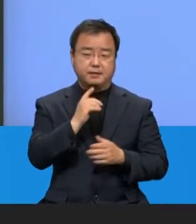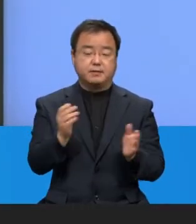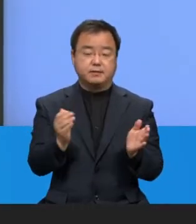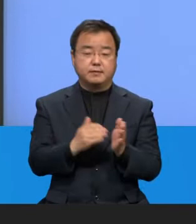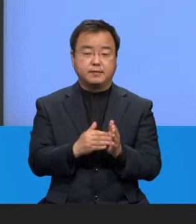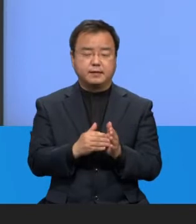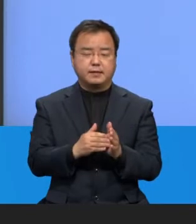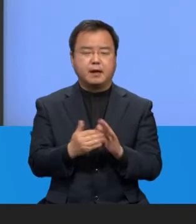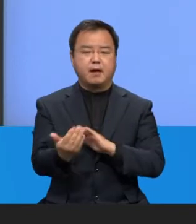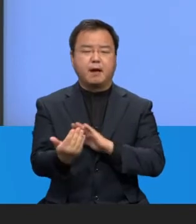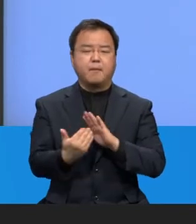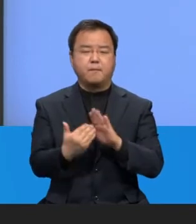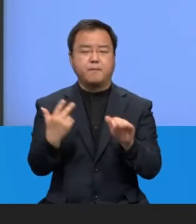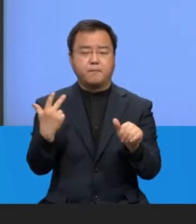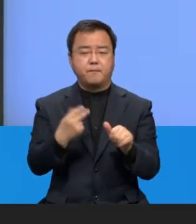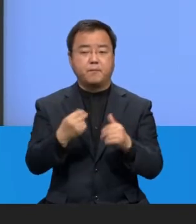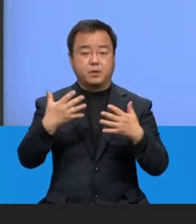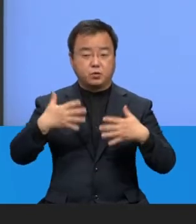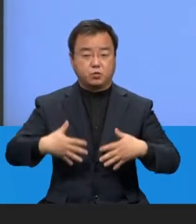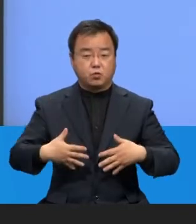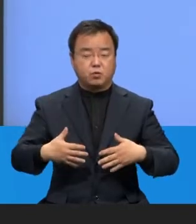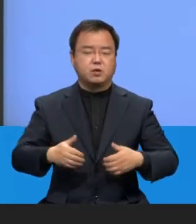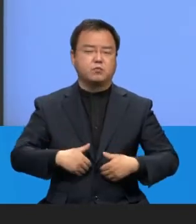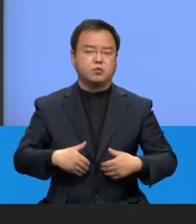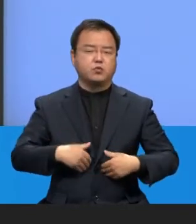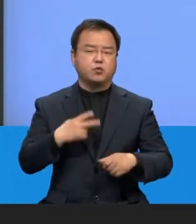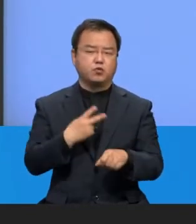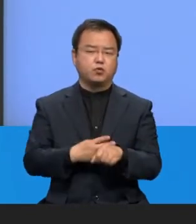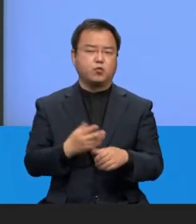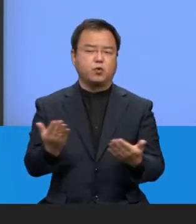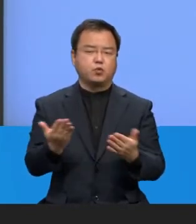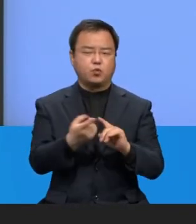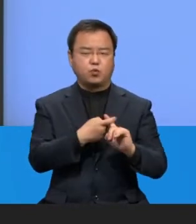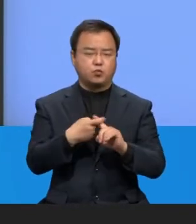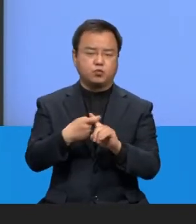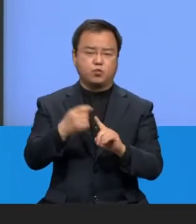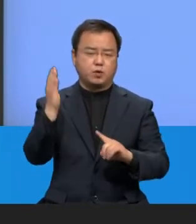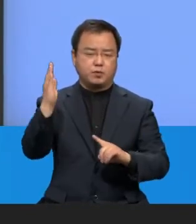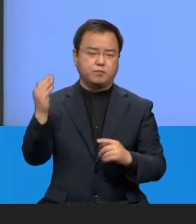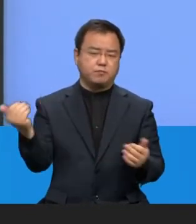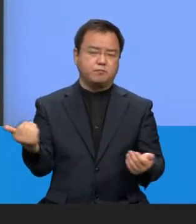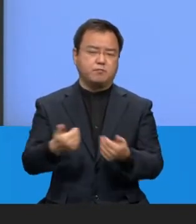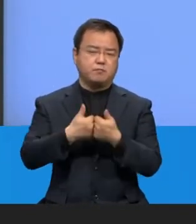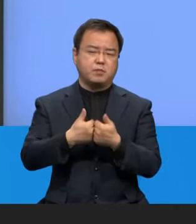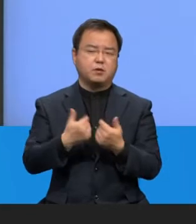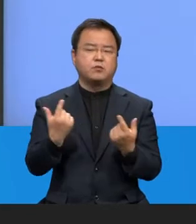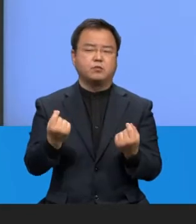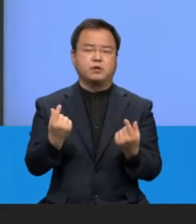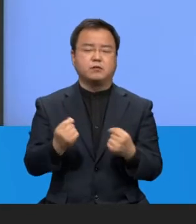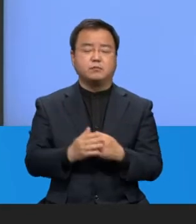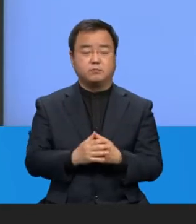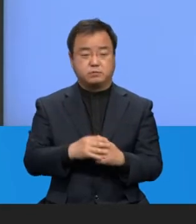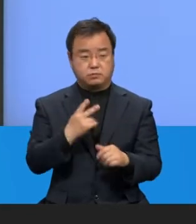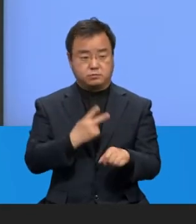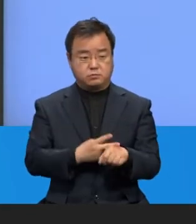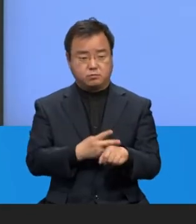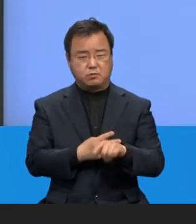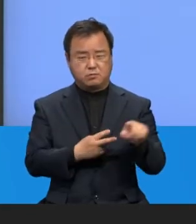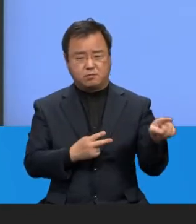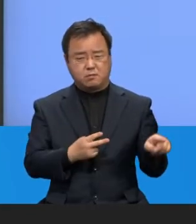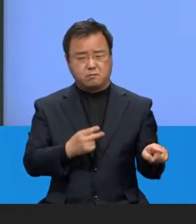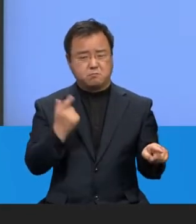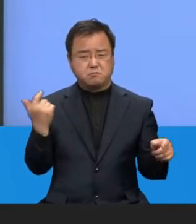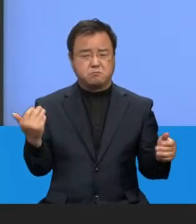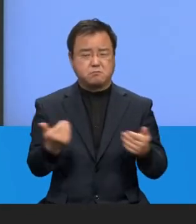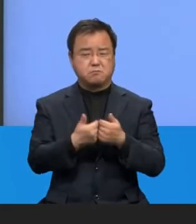수업의 최소 조건으로 내건 교원 노조들 요구에는 정면으로 맞서는 발언입니다. 당연히 교사들은 반발할 가능성이